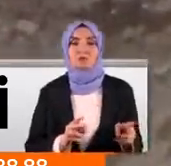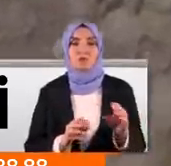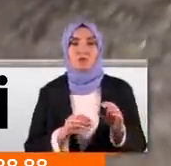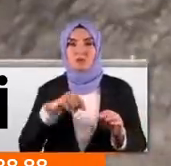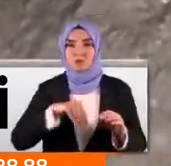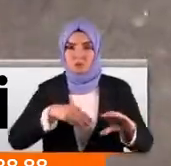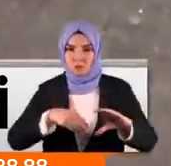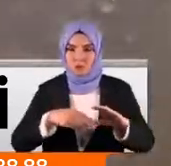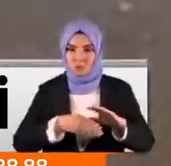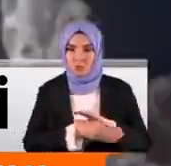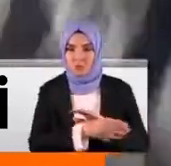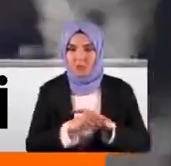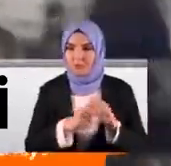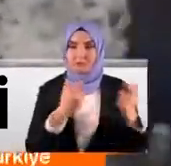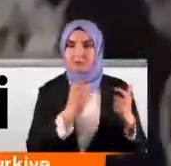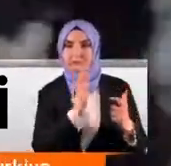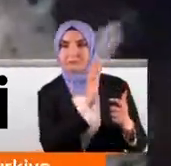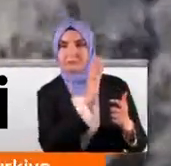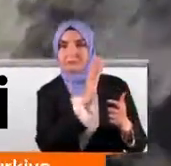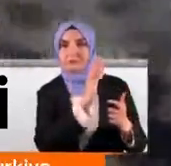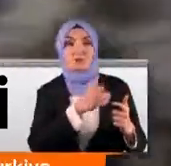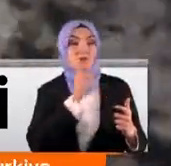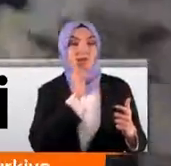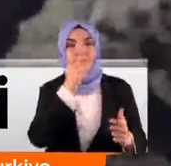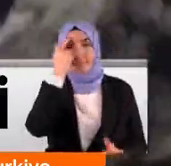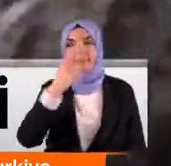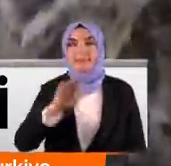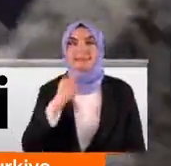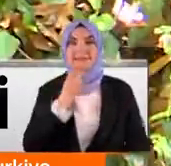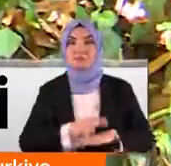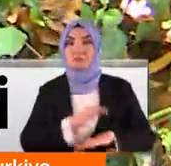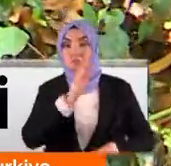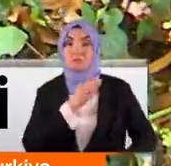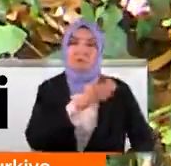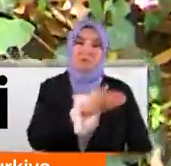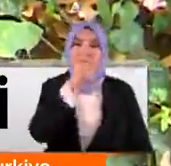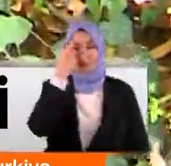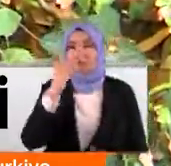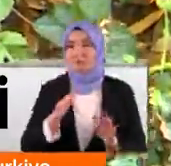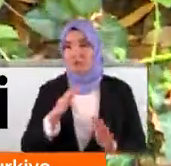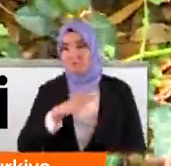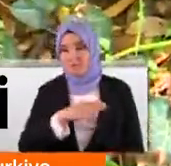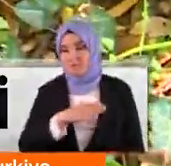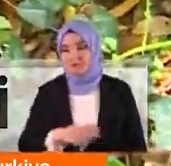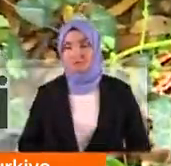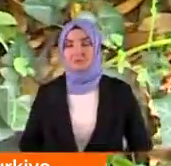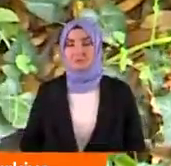Kız Kulesi'ne bile uzandığı rivayet ediliyor. Mega kentte daha ne kadar böyle tünel var bilinmiyor.